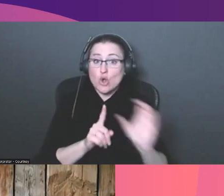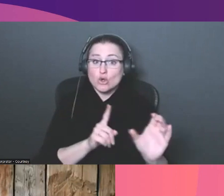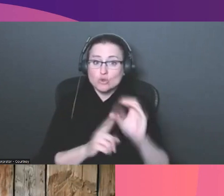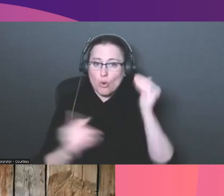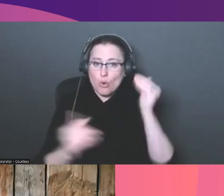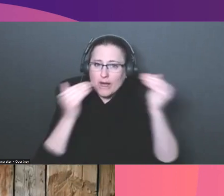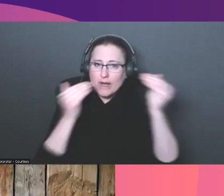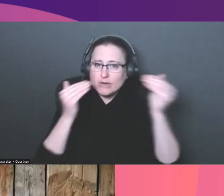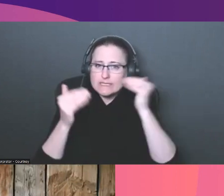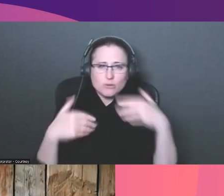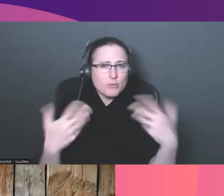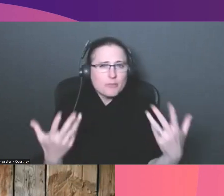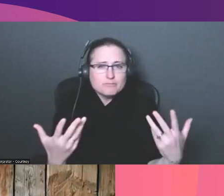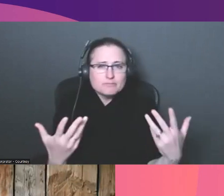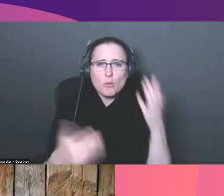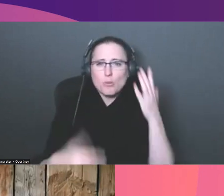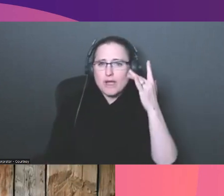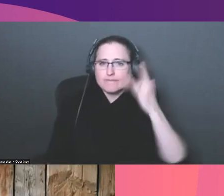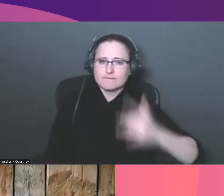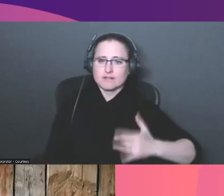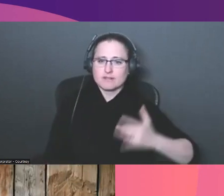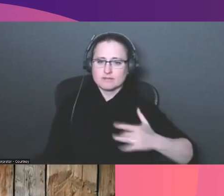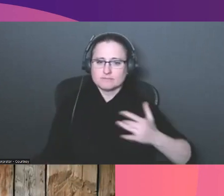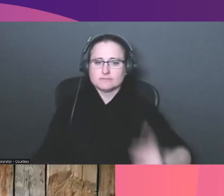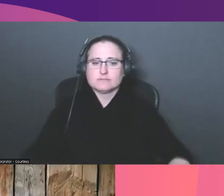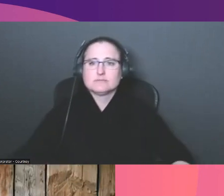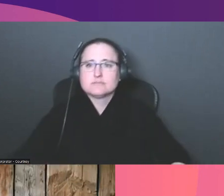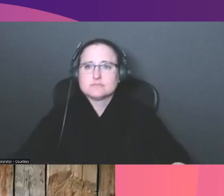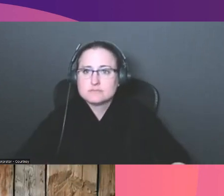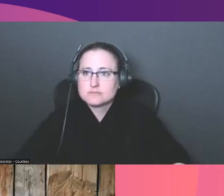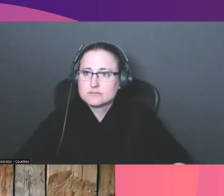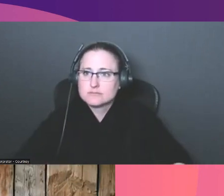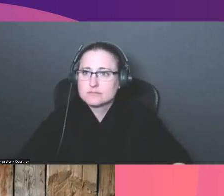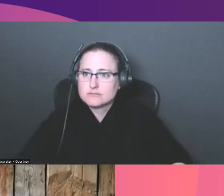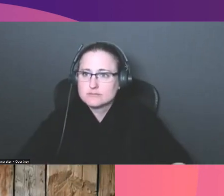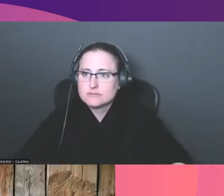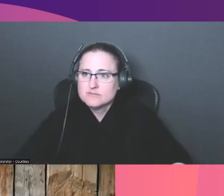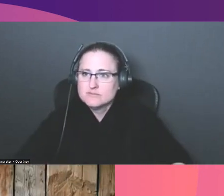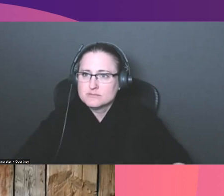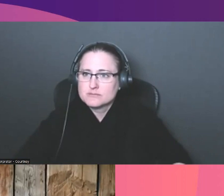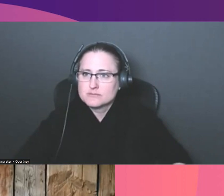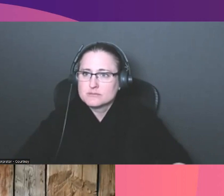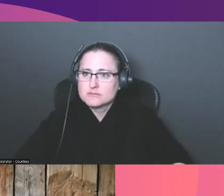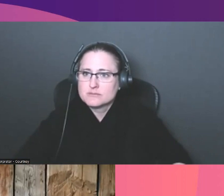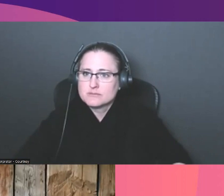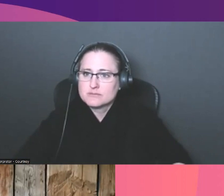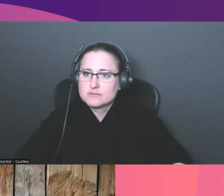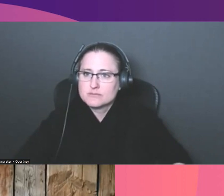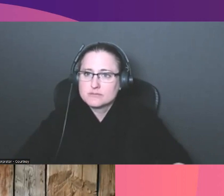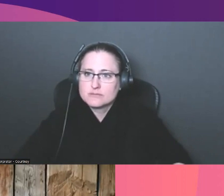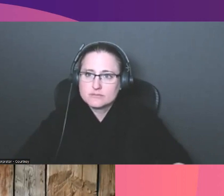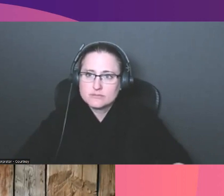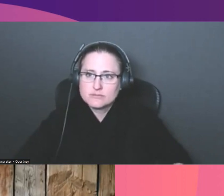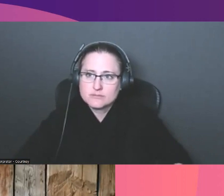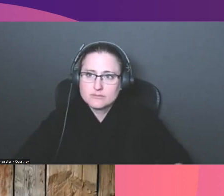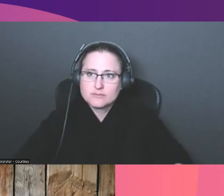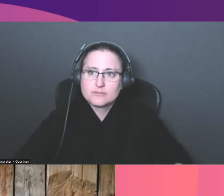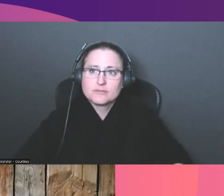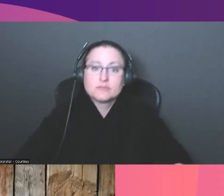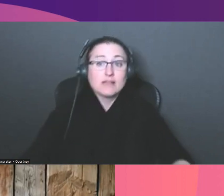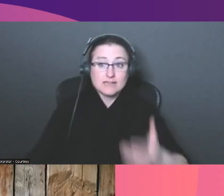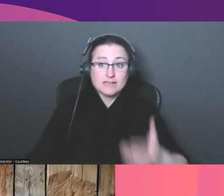peut-être question de sensibilisation culturelle de la part des praticiens? Bon, c'est une très bonne question.